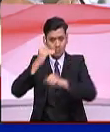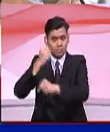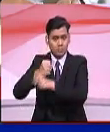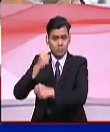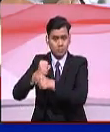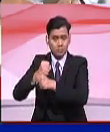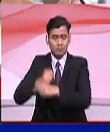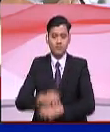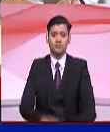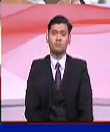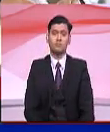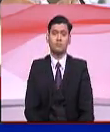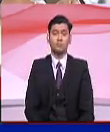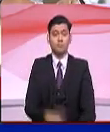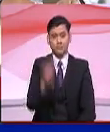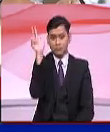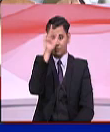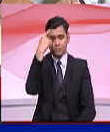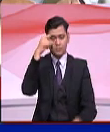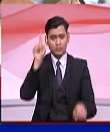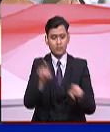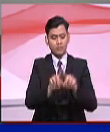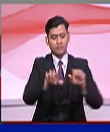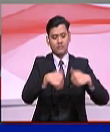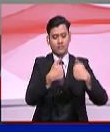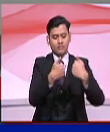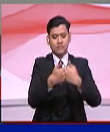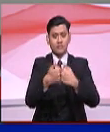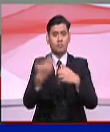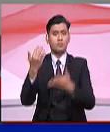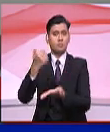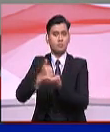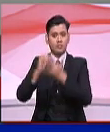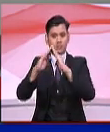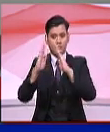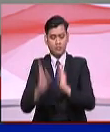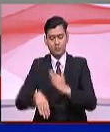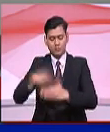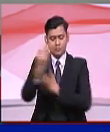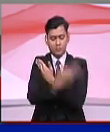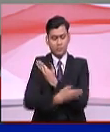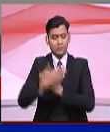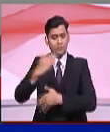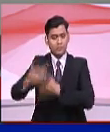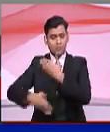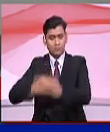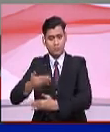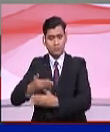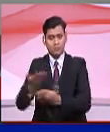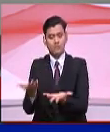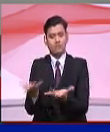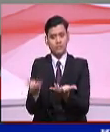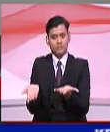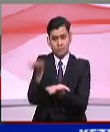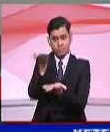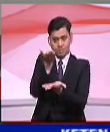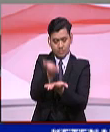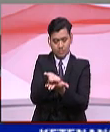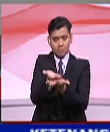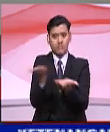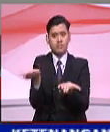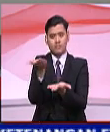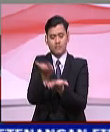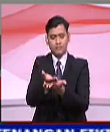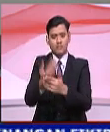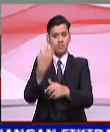kerajaan turut bersetuju membenarkan persatuan agensi pembantu rumah asing memproses permohonan pengambilan pembantu rumah ke anaknya